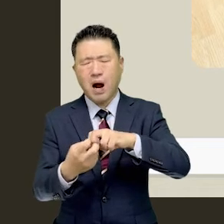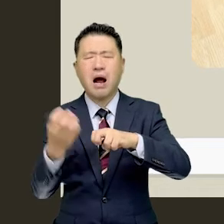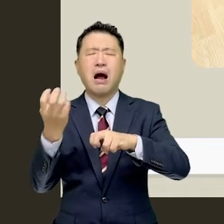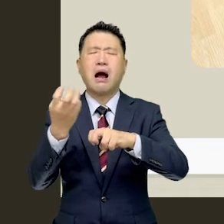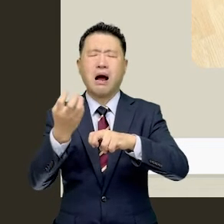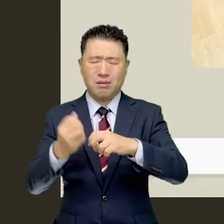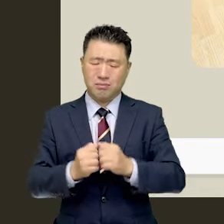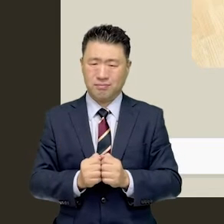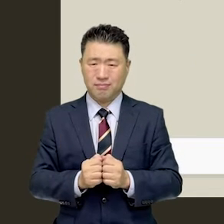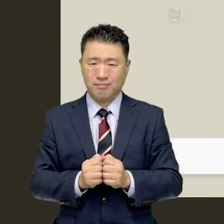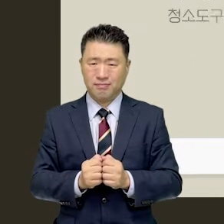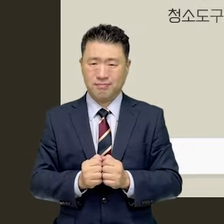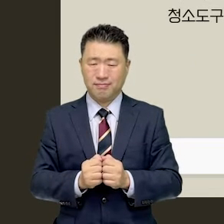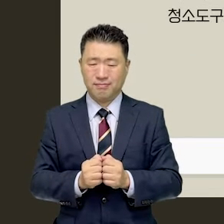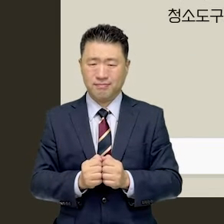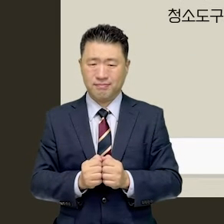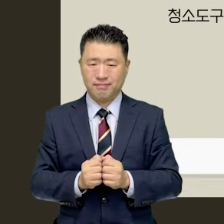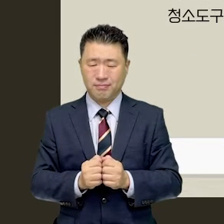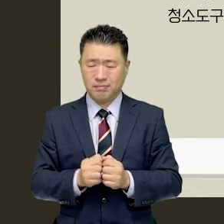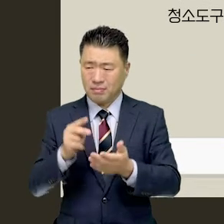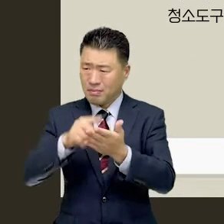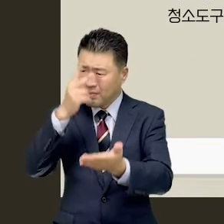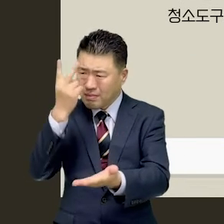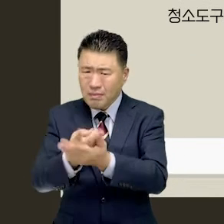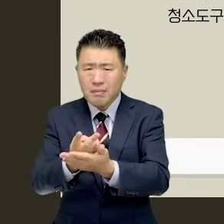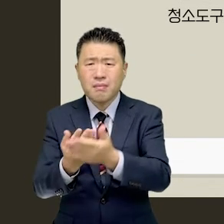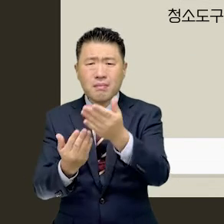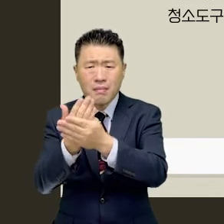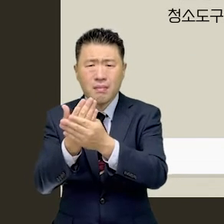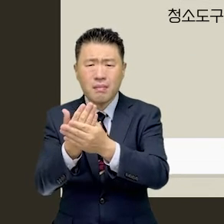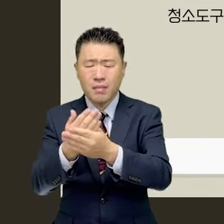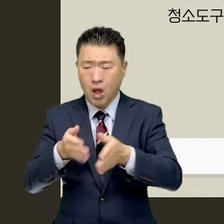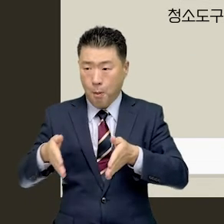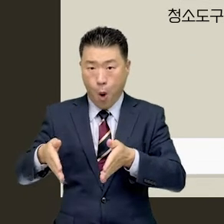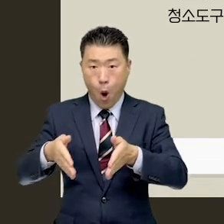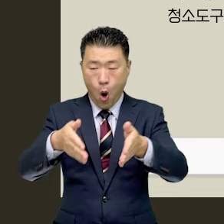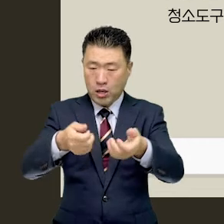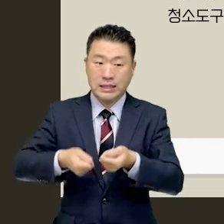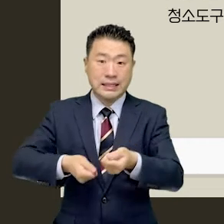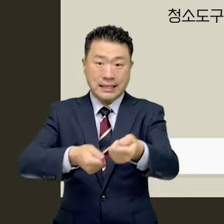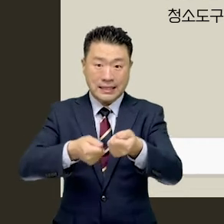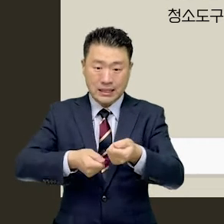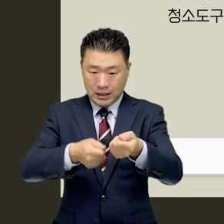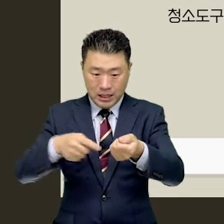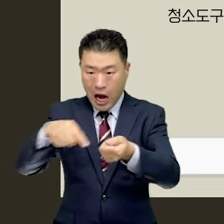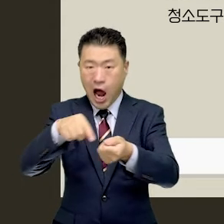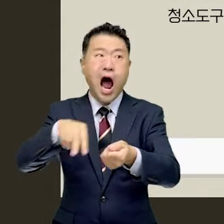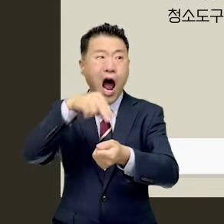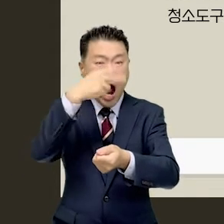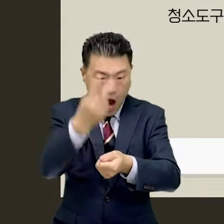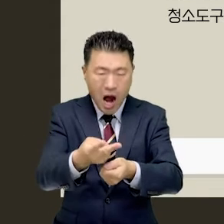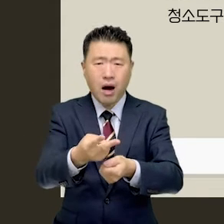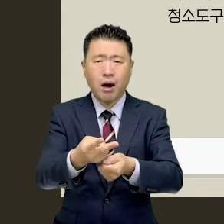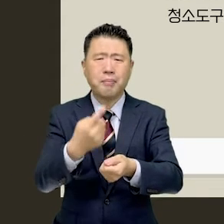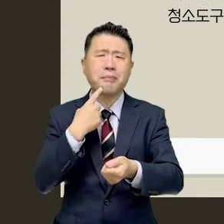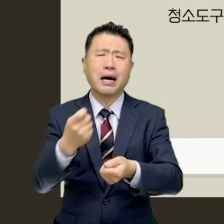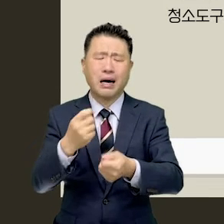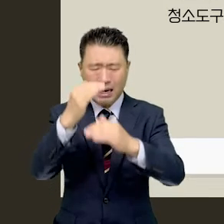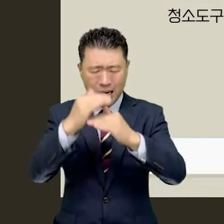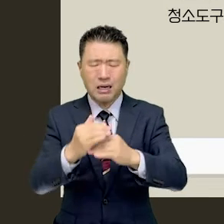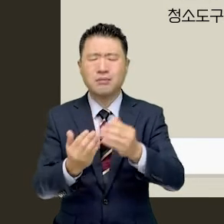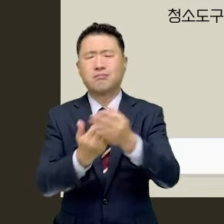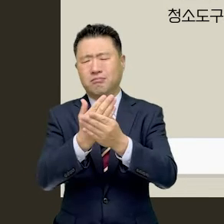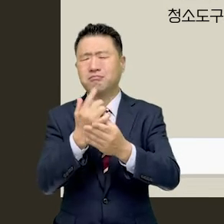이어졌습니다. 넘어져 다치는 사고는 복도 청소 중 청소도구에 걸려 넘어지는 사고가 발생하거나